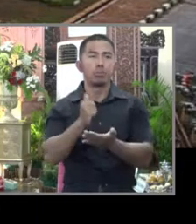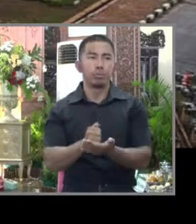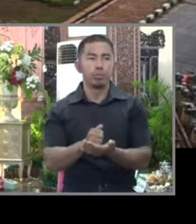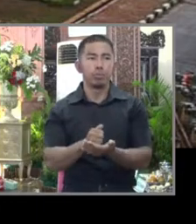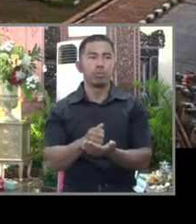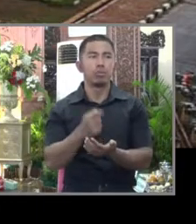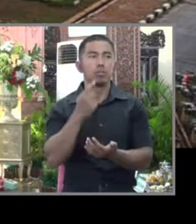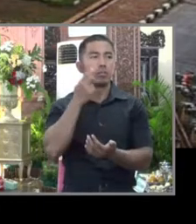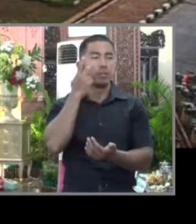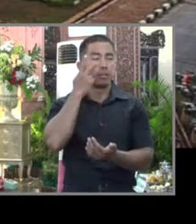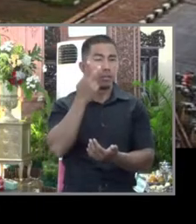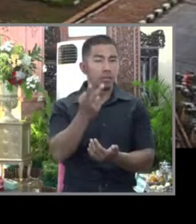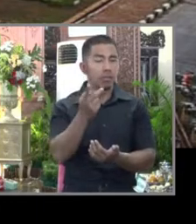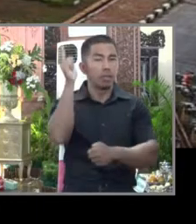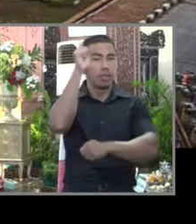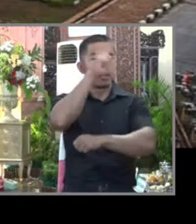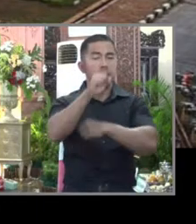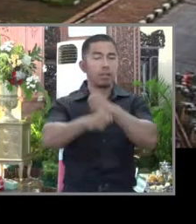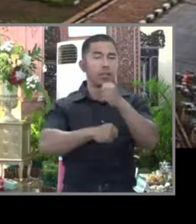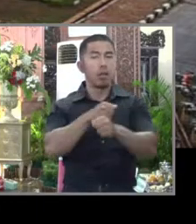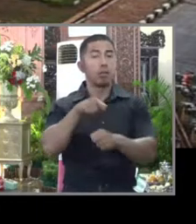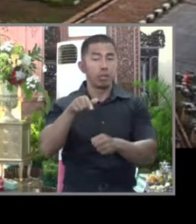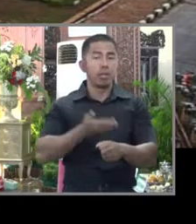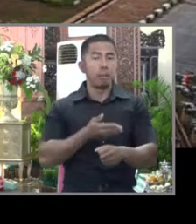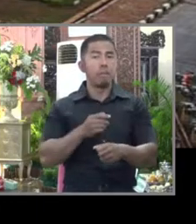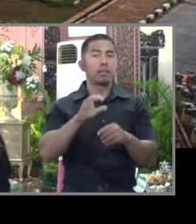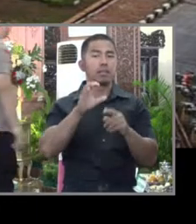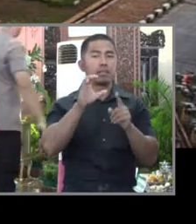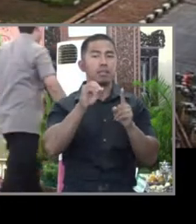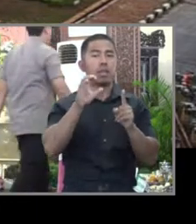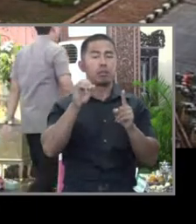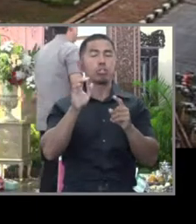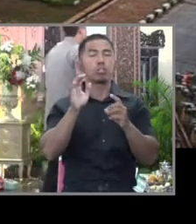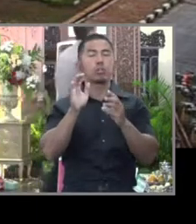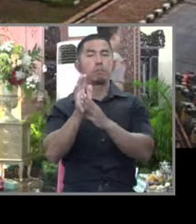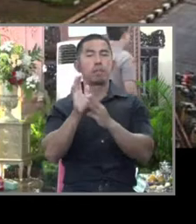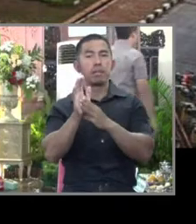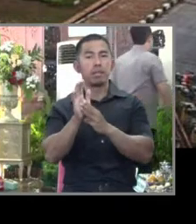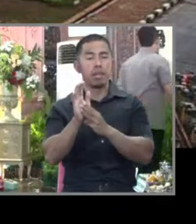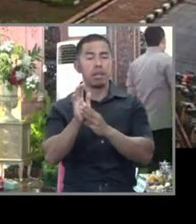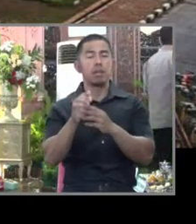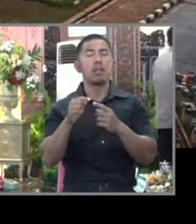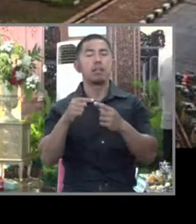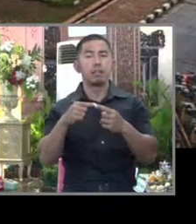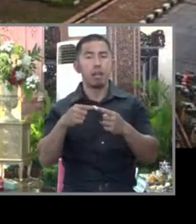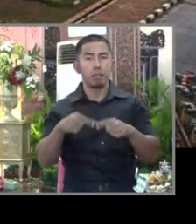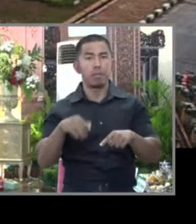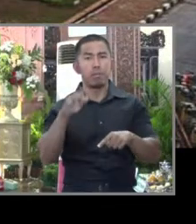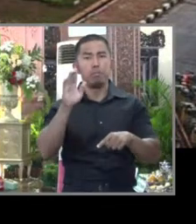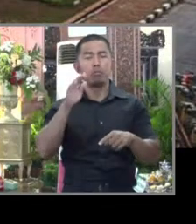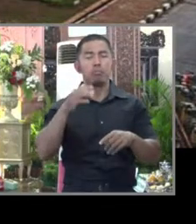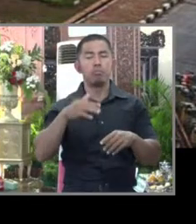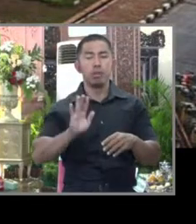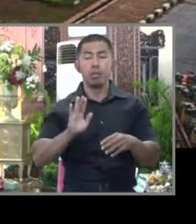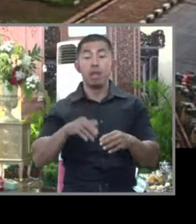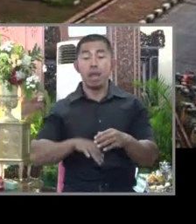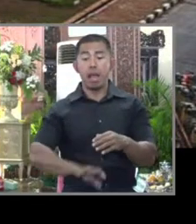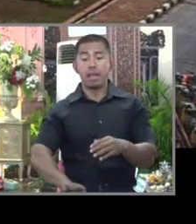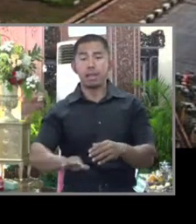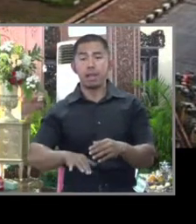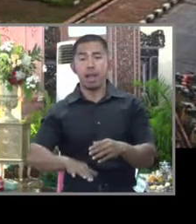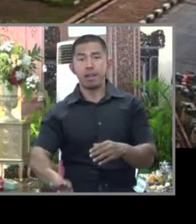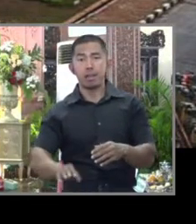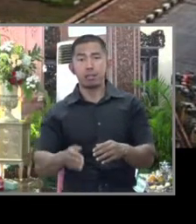diperhatikan tahun ini juga dapat 100000000000 menormalisasi dan belum anak-anak sungai anak-anak